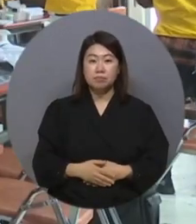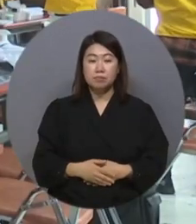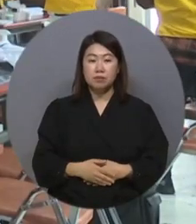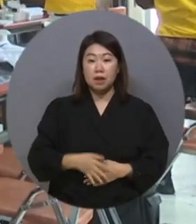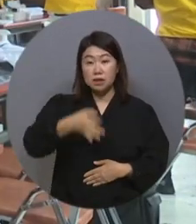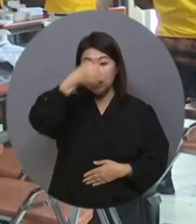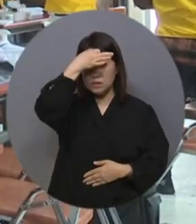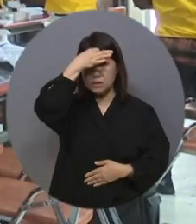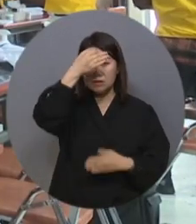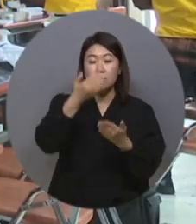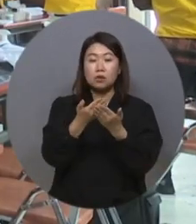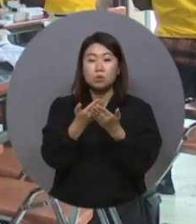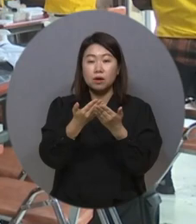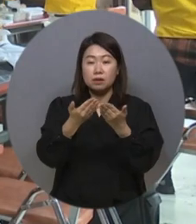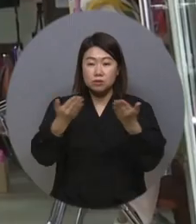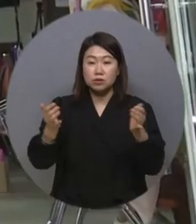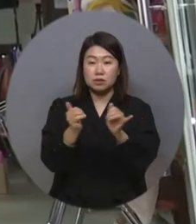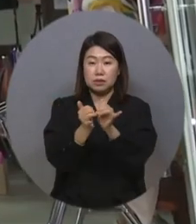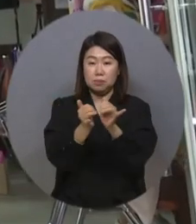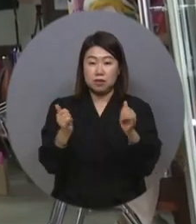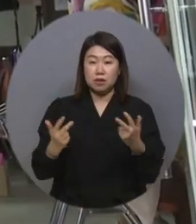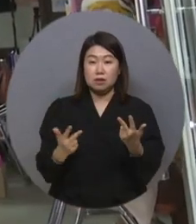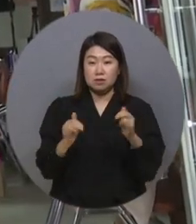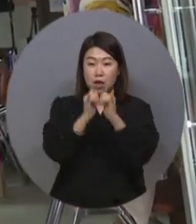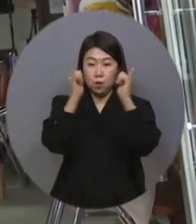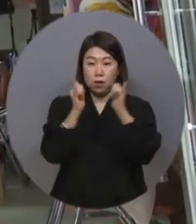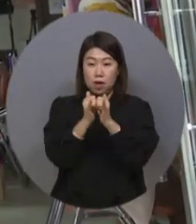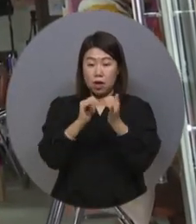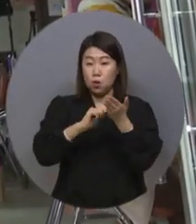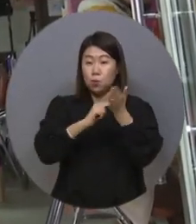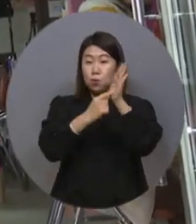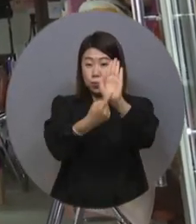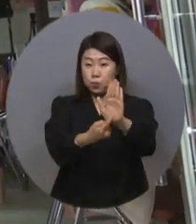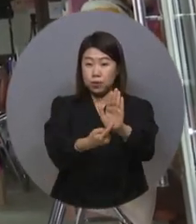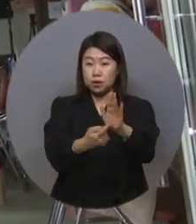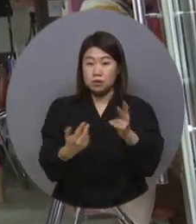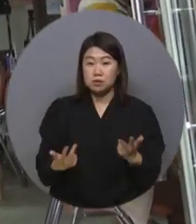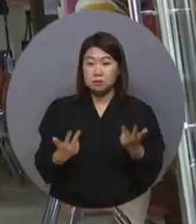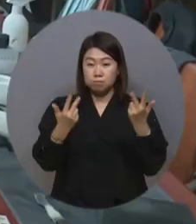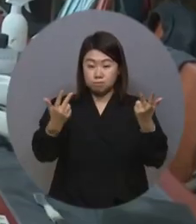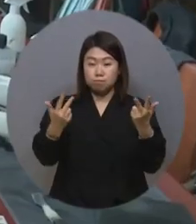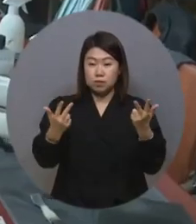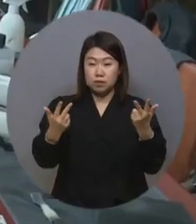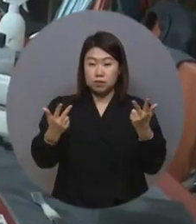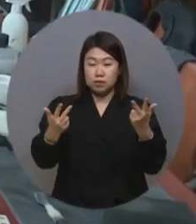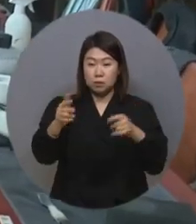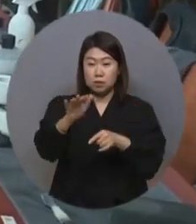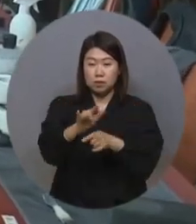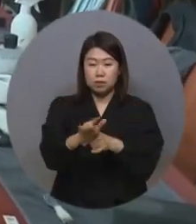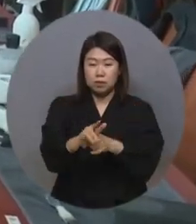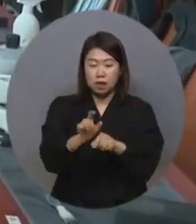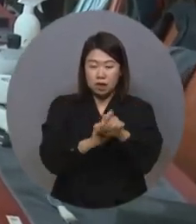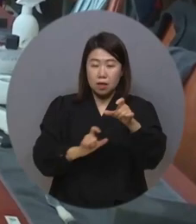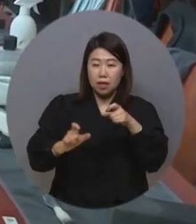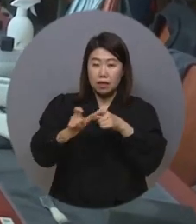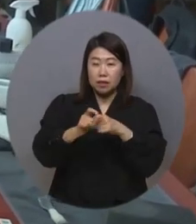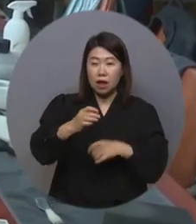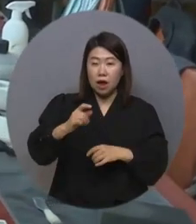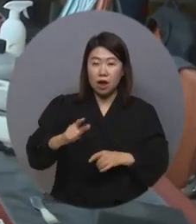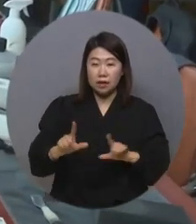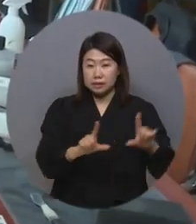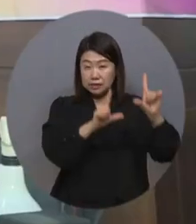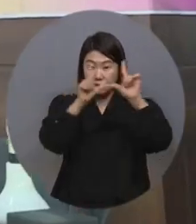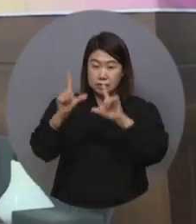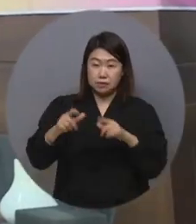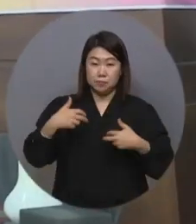재능을 선뜻 나눠주는 기능인들의 사회공헌 활동이 농촌에 활기를 불어넣으며 어려움 속에 각박해지는 세상에 좀